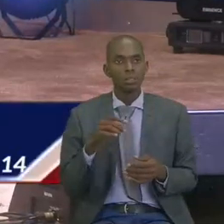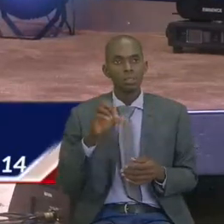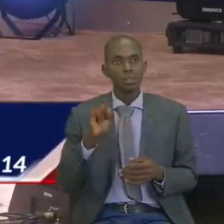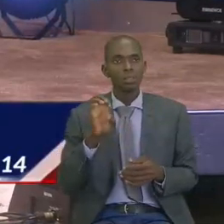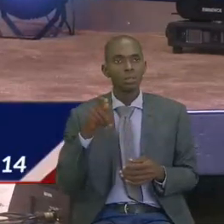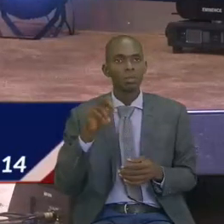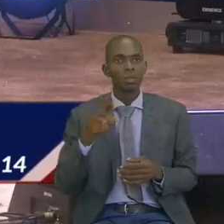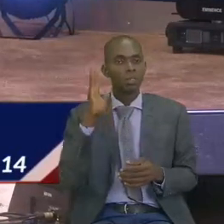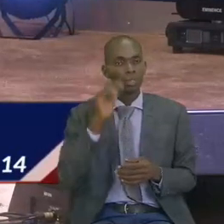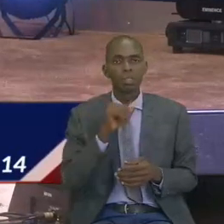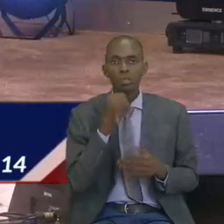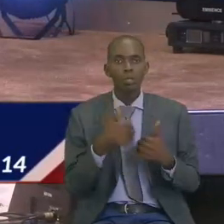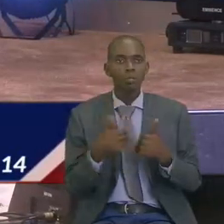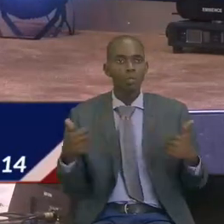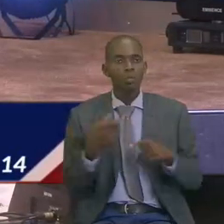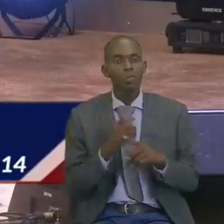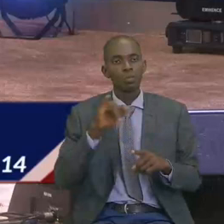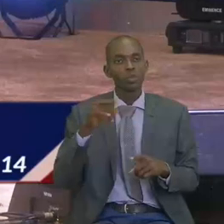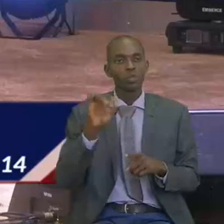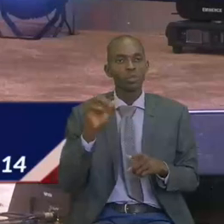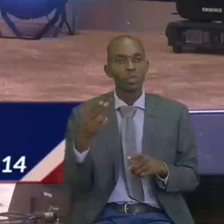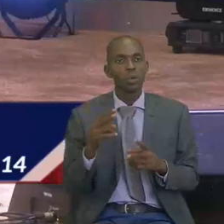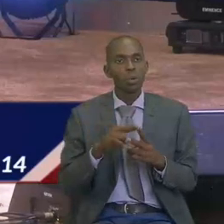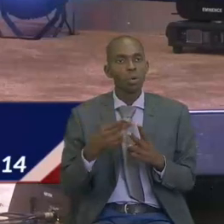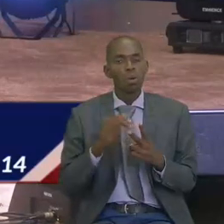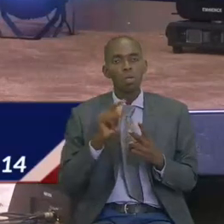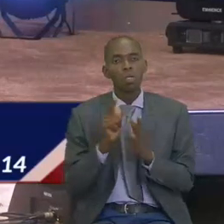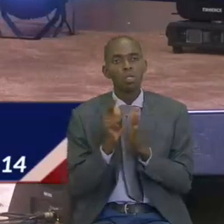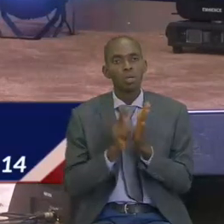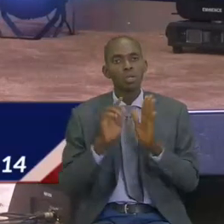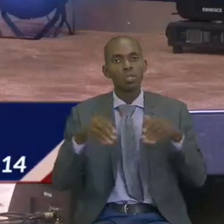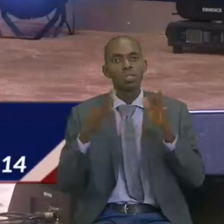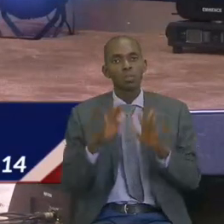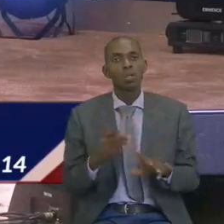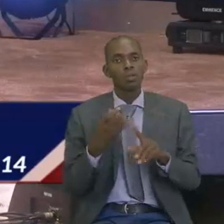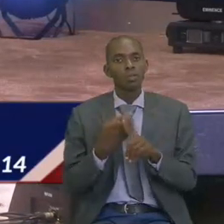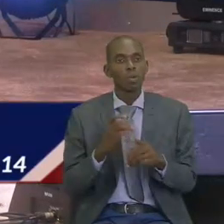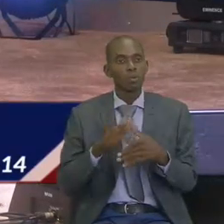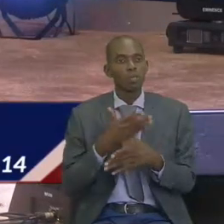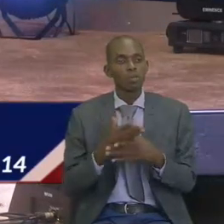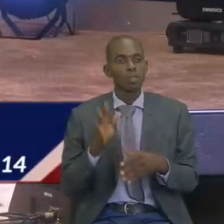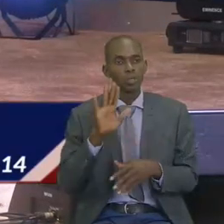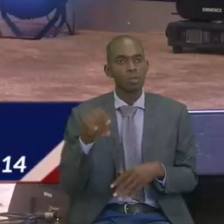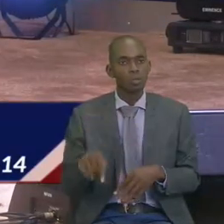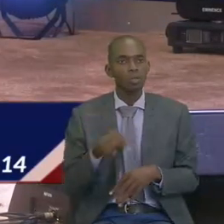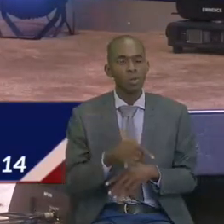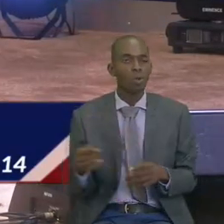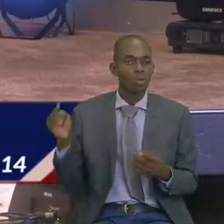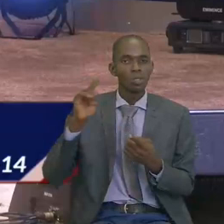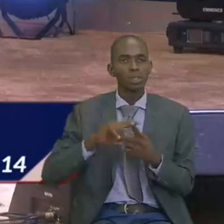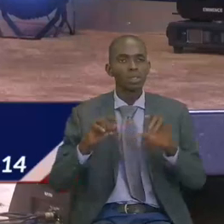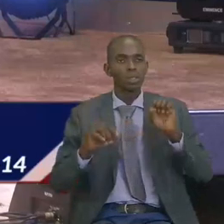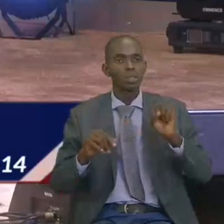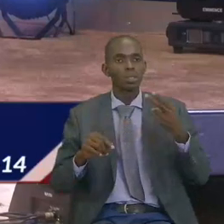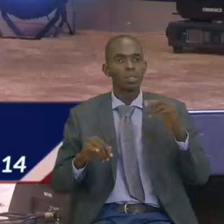Genèse 49, 10. Le sceptre ne s'éloignera point de Juda, ni le bâton souverain d'entre ses pieds,